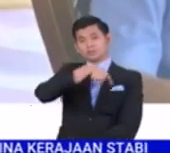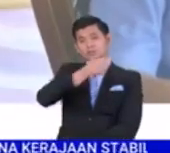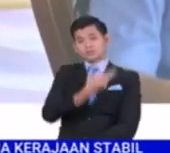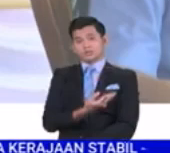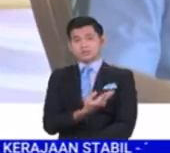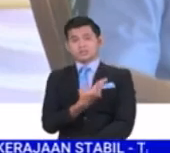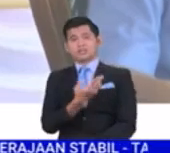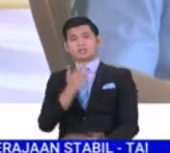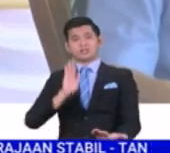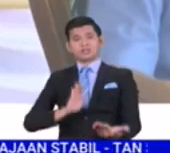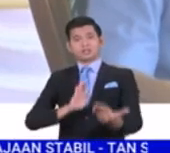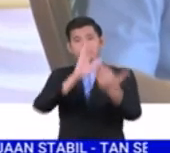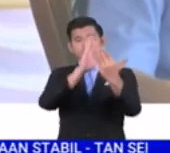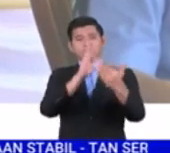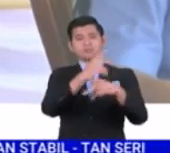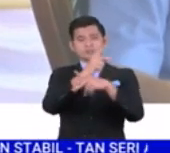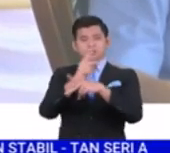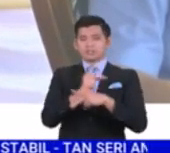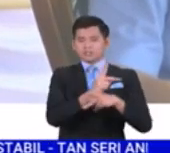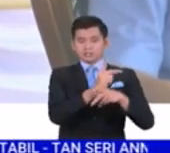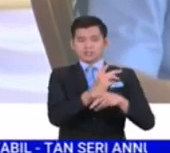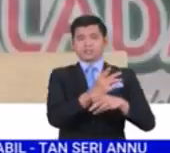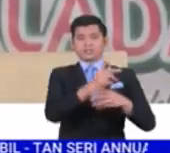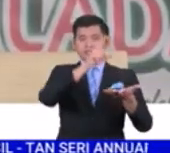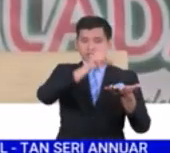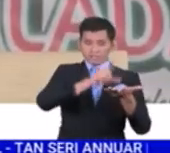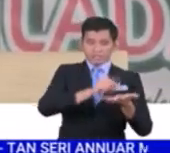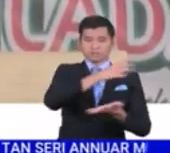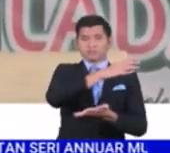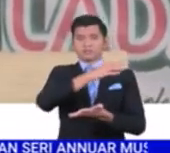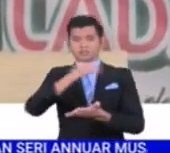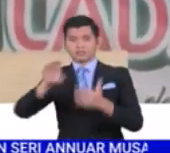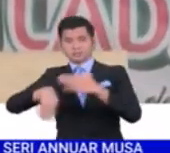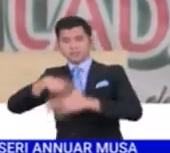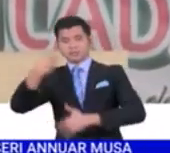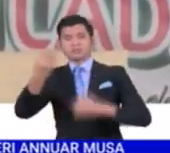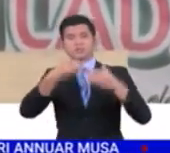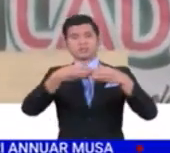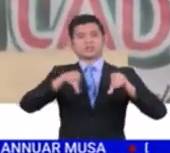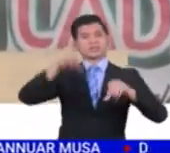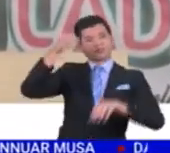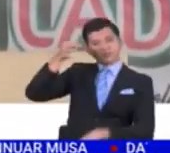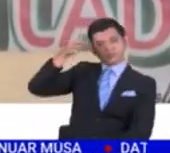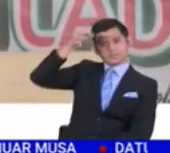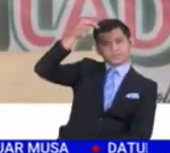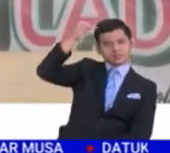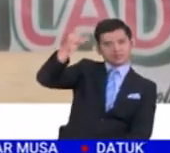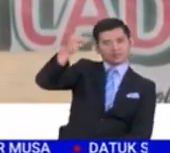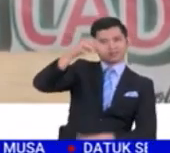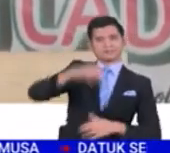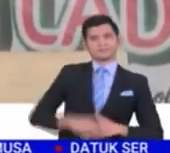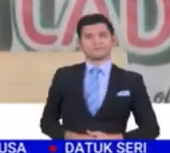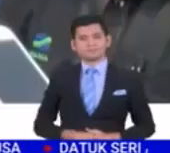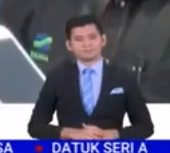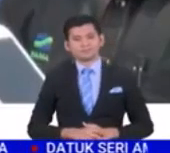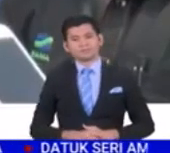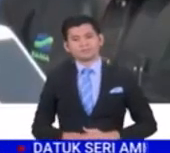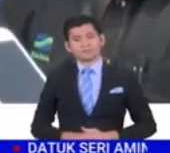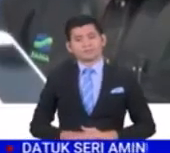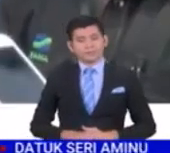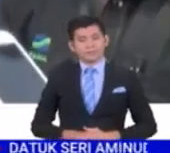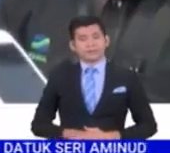ditanggung penternak dan pengeluar telur ayam di masa hadapan. Pada hari ini, tuan-tuan, program jualan